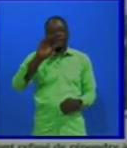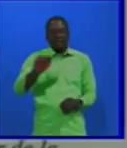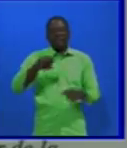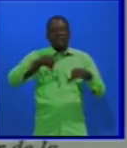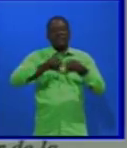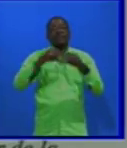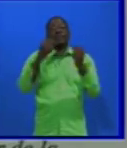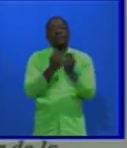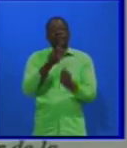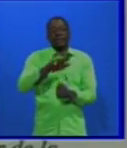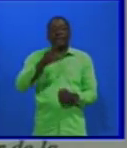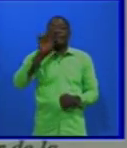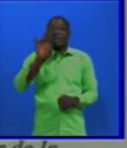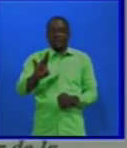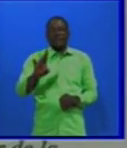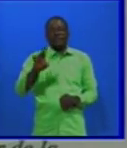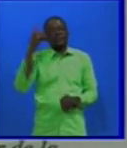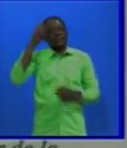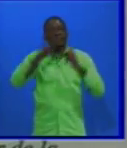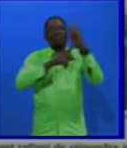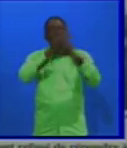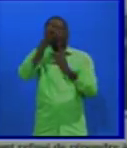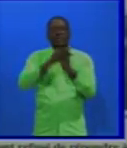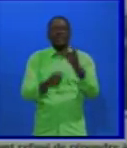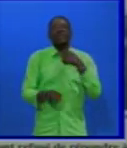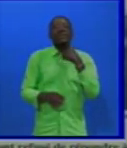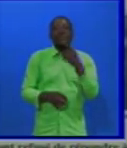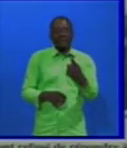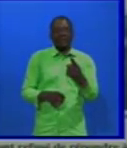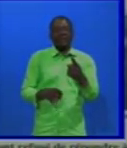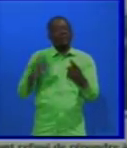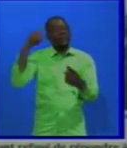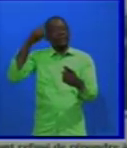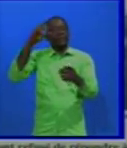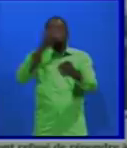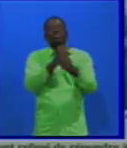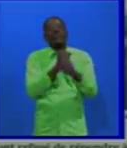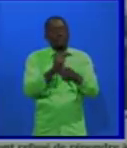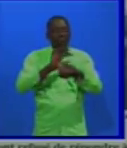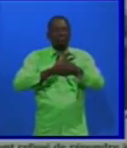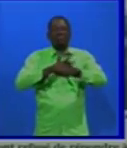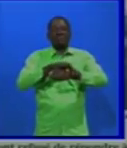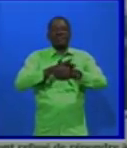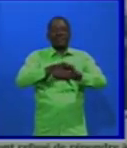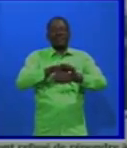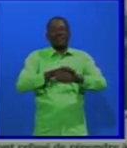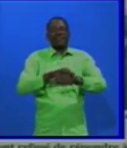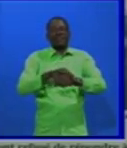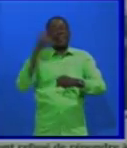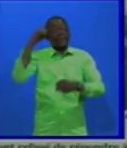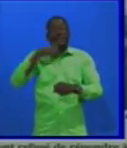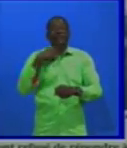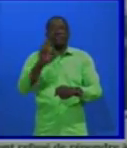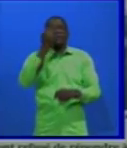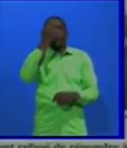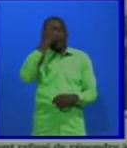leur ras-le-bol. Ces populations se disent victimes de l'accaparement de leurs terres. Elles soupçonnent le gouvernement